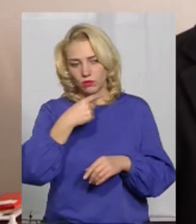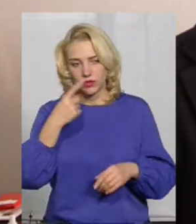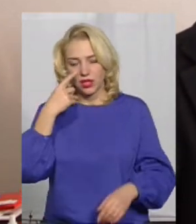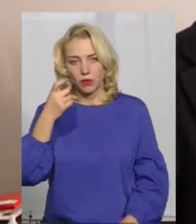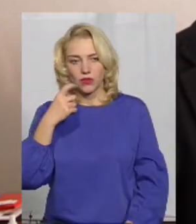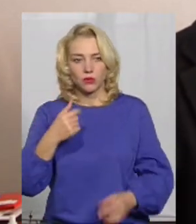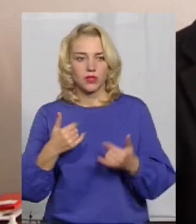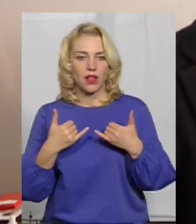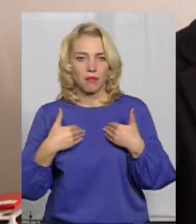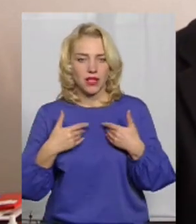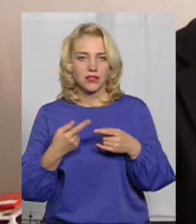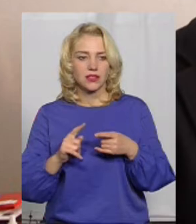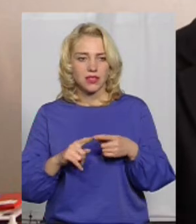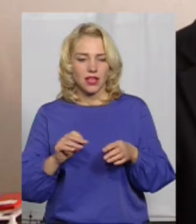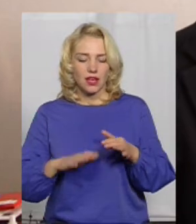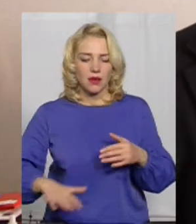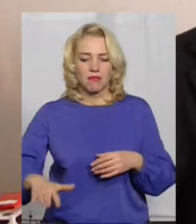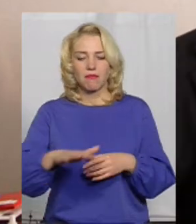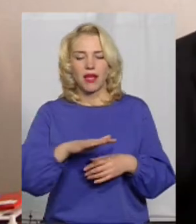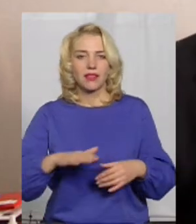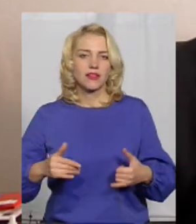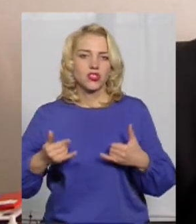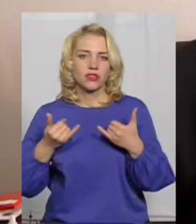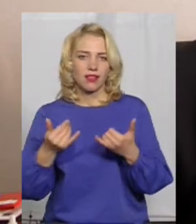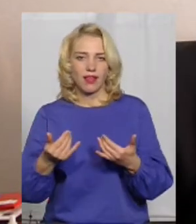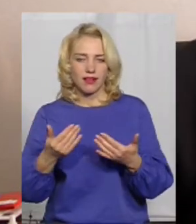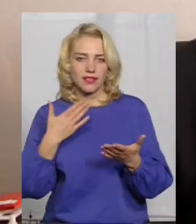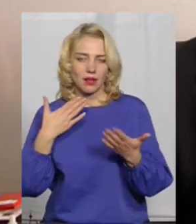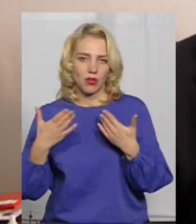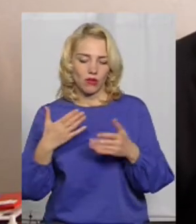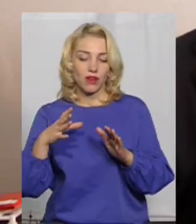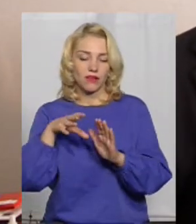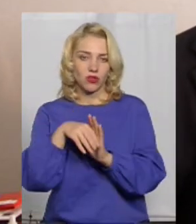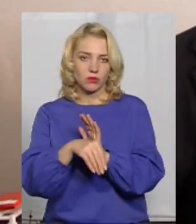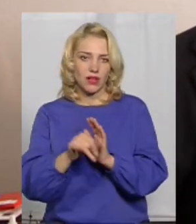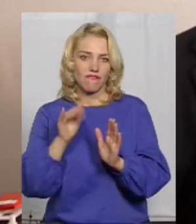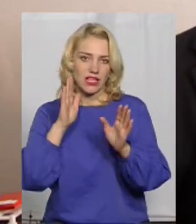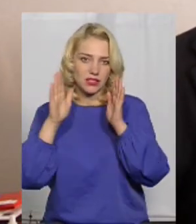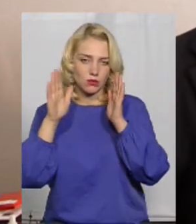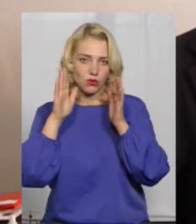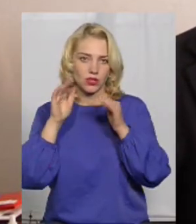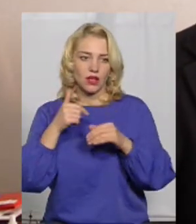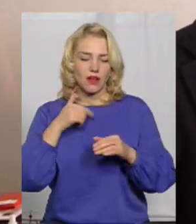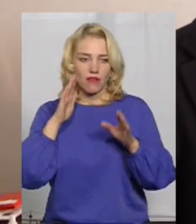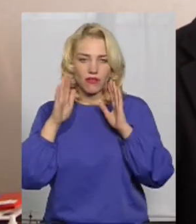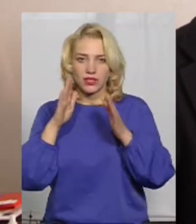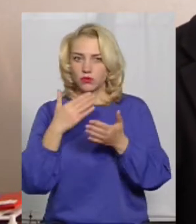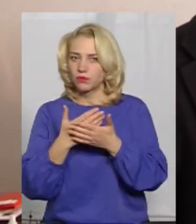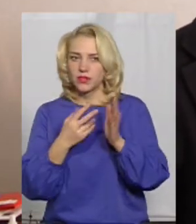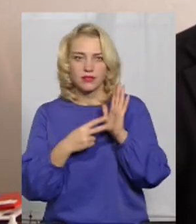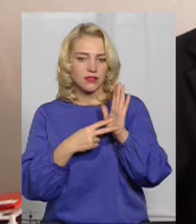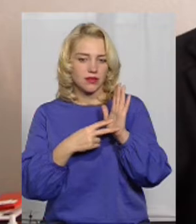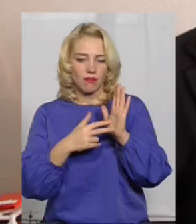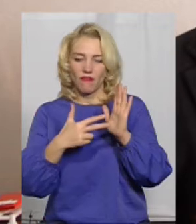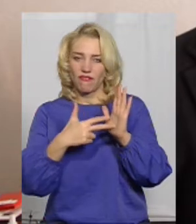мене це теж свого роду такий майданчик для спілкування. В тому числі, скажімо, і майданчик Фейсбука. Фейсбук я веду вже десь років 7-8, а можливо